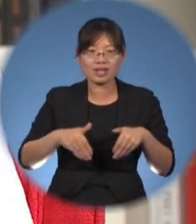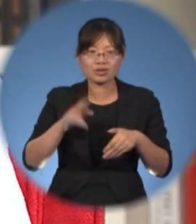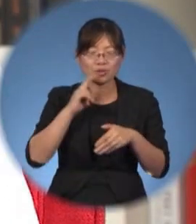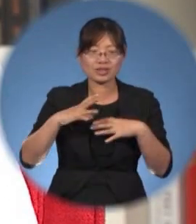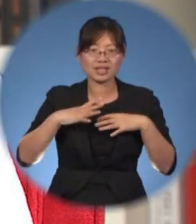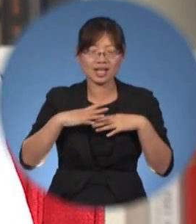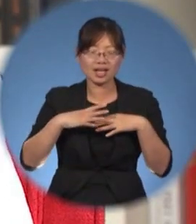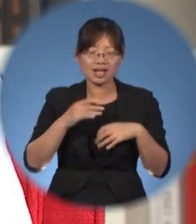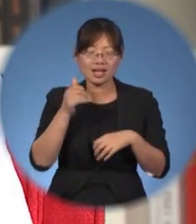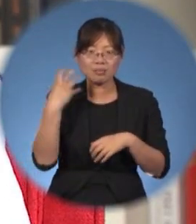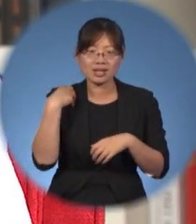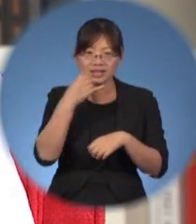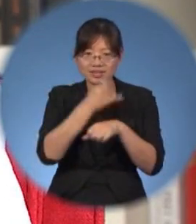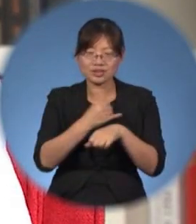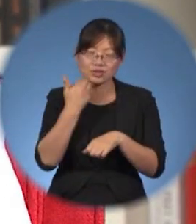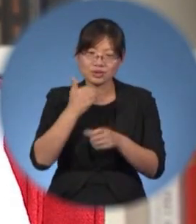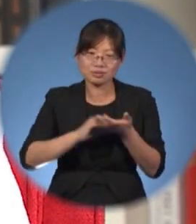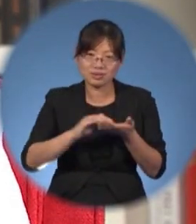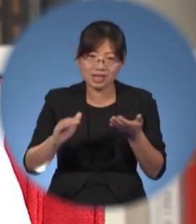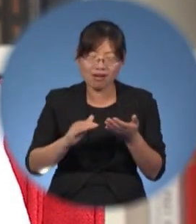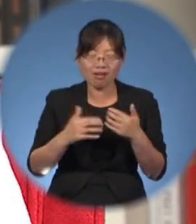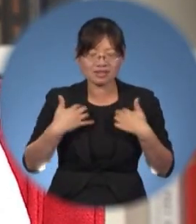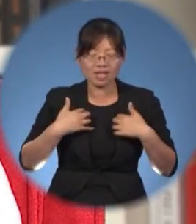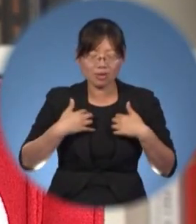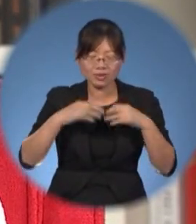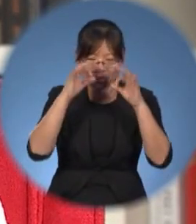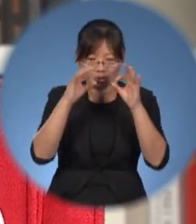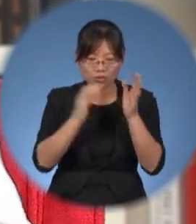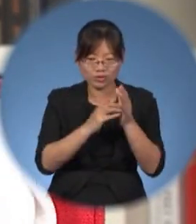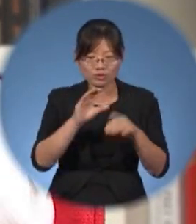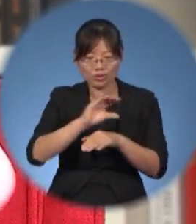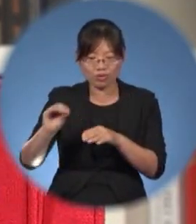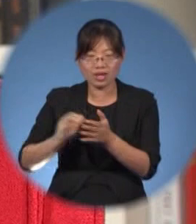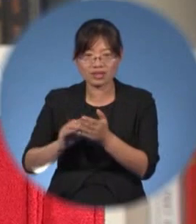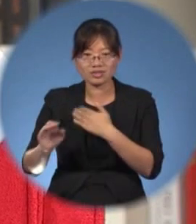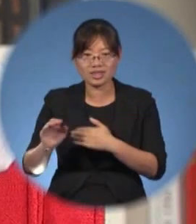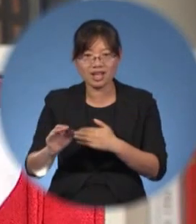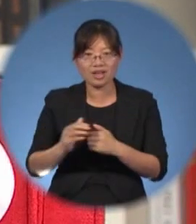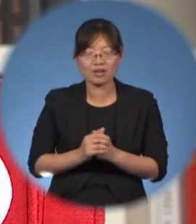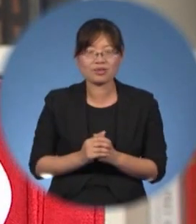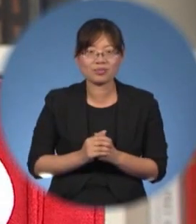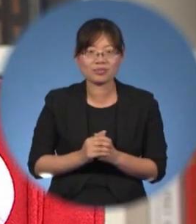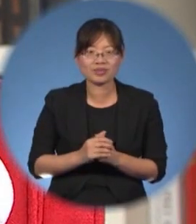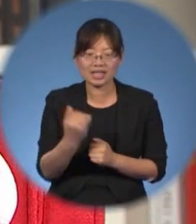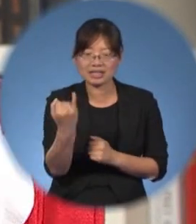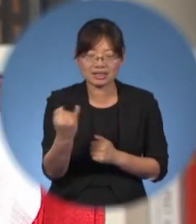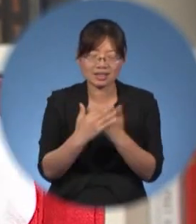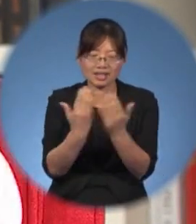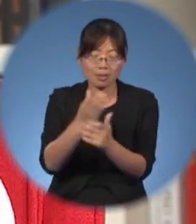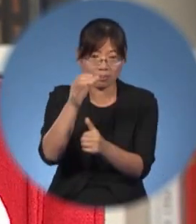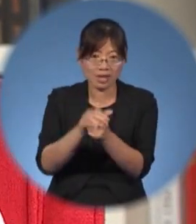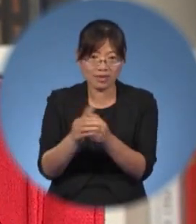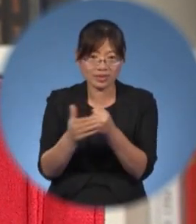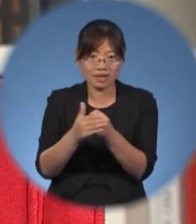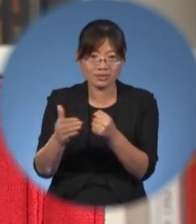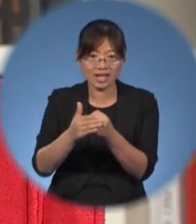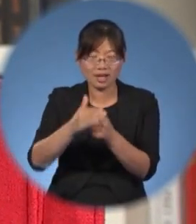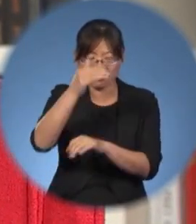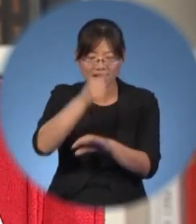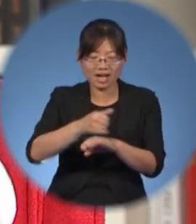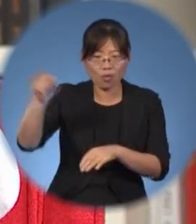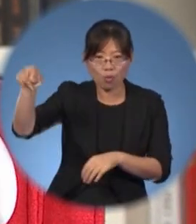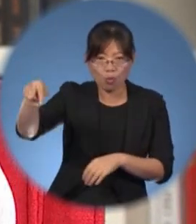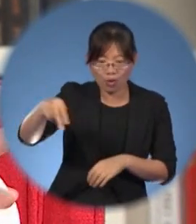남쪽에서 노래자랑 진행하는 누구입니다. 재미나게 보십시오. 그리고 들어갔다가 전소회가 다 할 테니까 끝날 때